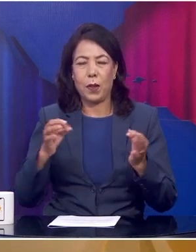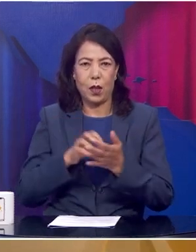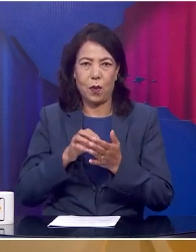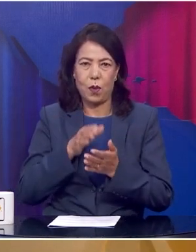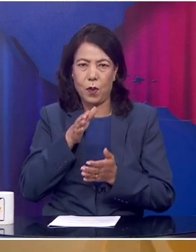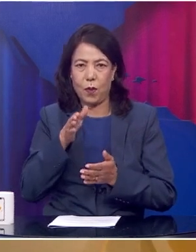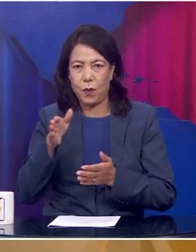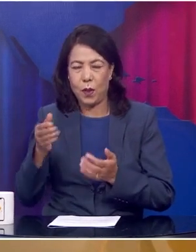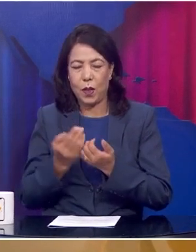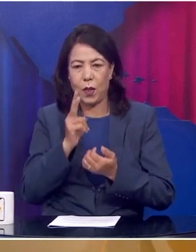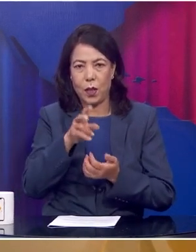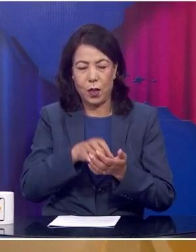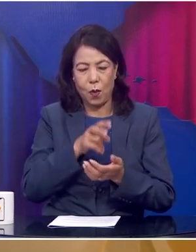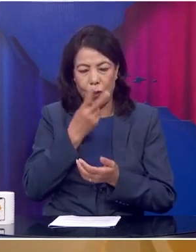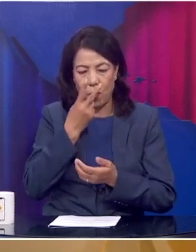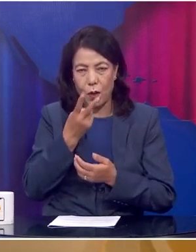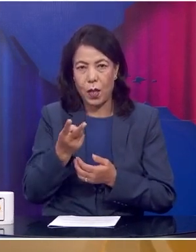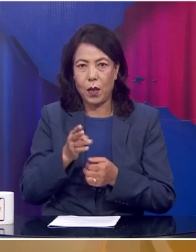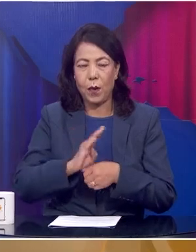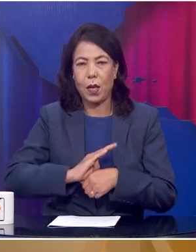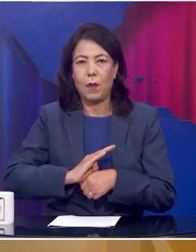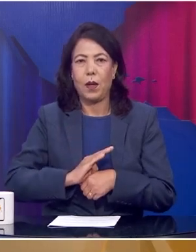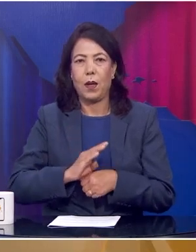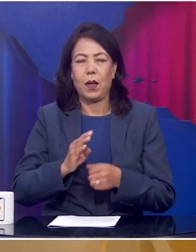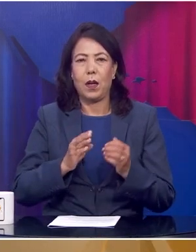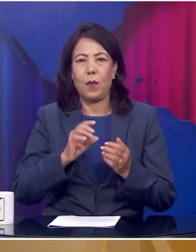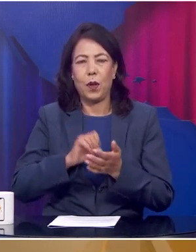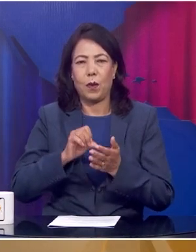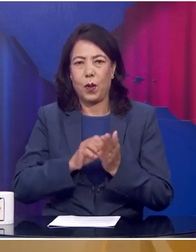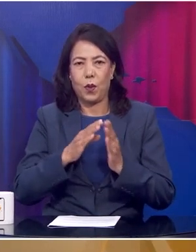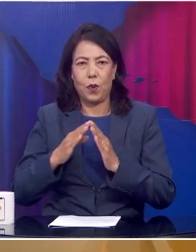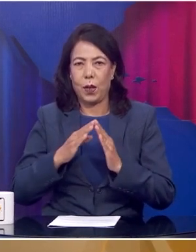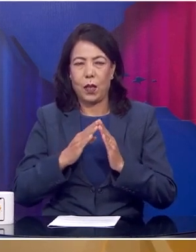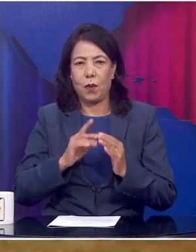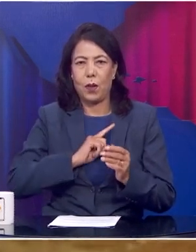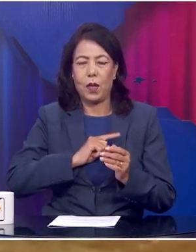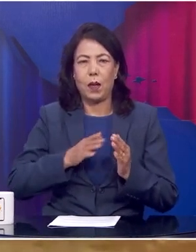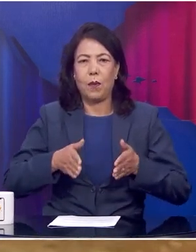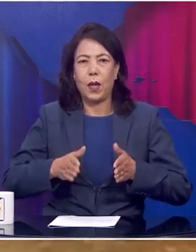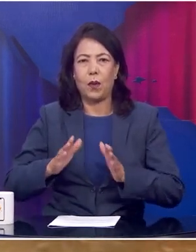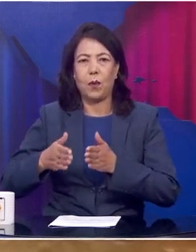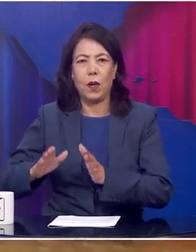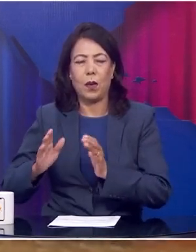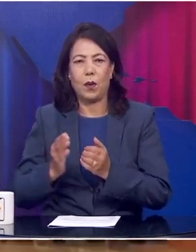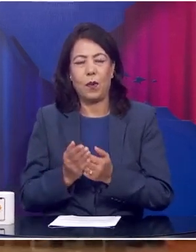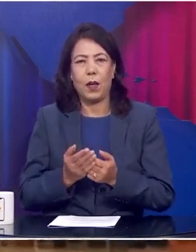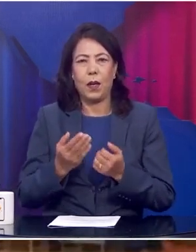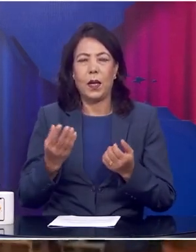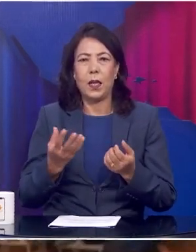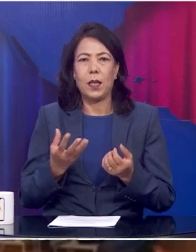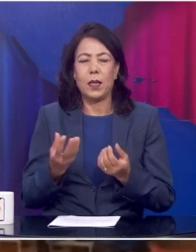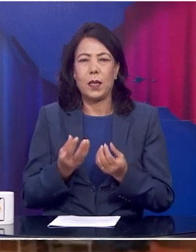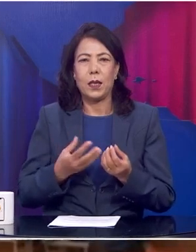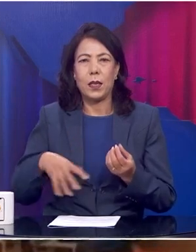गयौँ र त्यहाँ हेर्दाखेरि उहाँहरू यो पराकम्पनका डरले बाटोमा नै बाटोमा अथवा